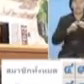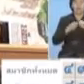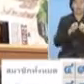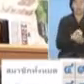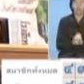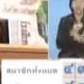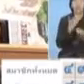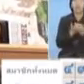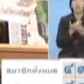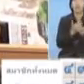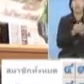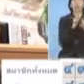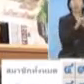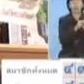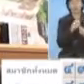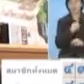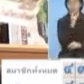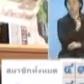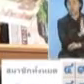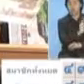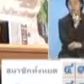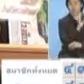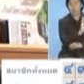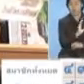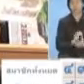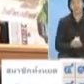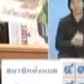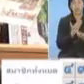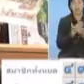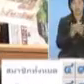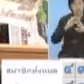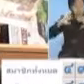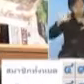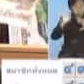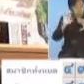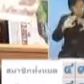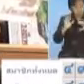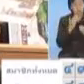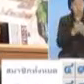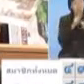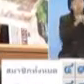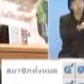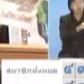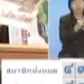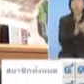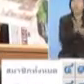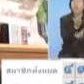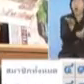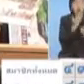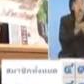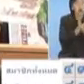เอาเงินส่วนตัวเพราะท่านทํานะผมจะไม่พูดใดๆทั้งสิ้นแน่จริงอย่าเอาเงินรัฐบาลเงินหลวงมาทำสิฮะท่านเอาเงินส่วนตัวไปขอเงินใครก็ได้ไปท